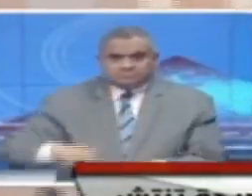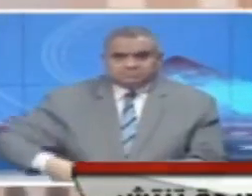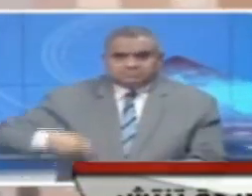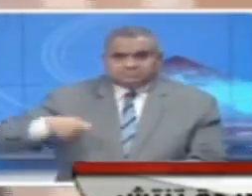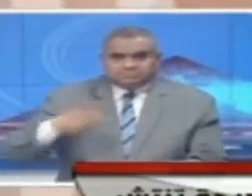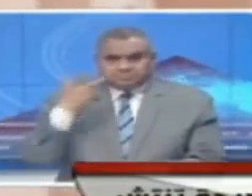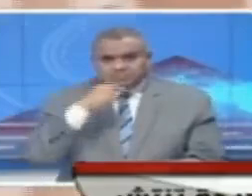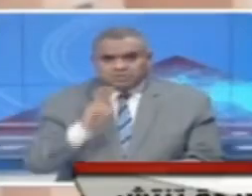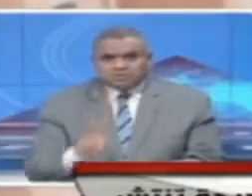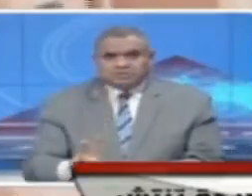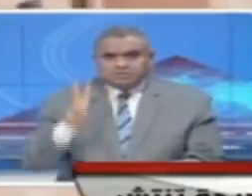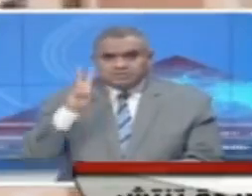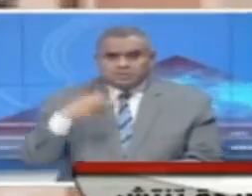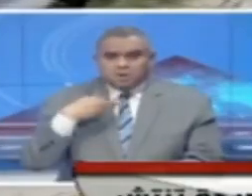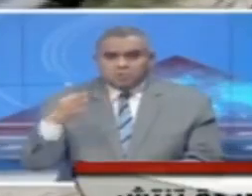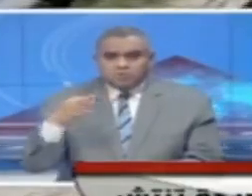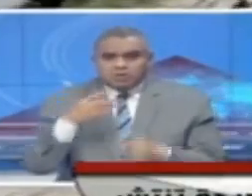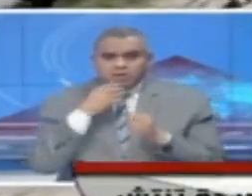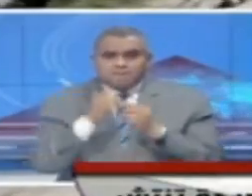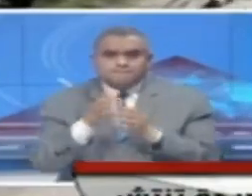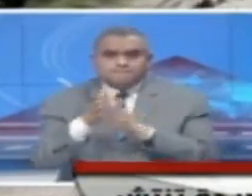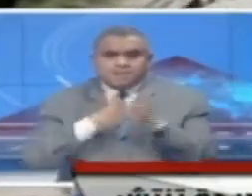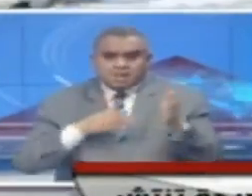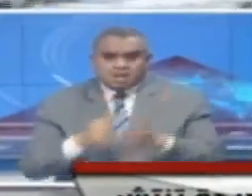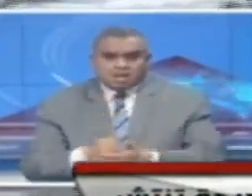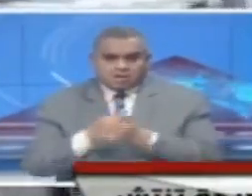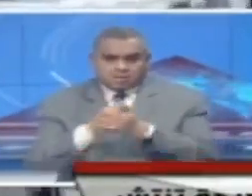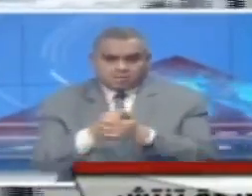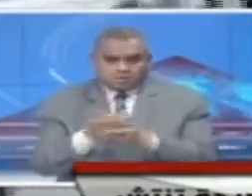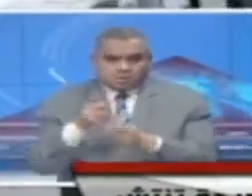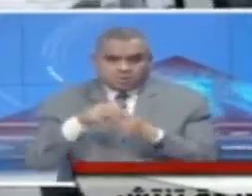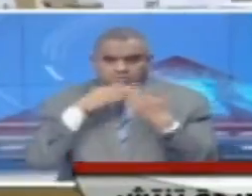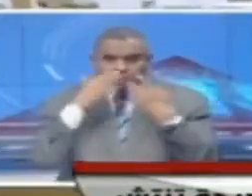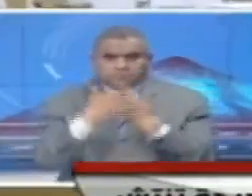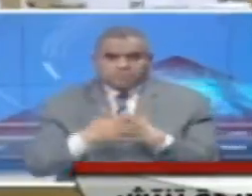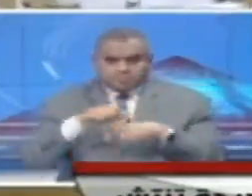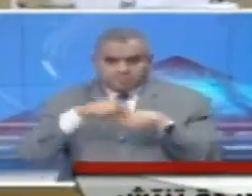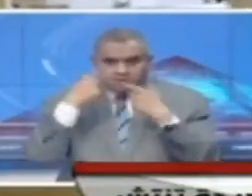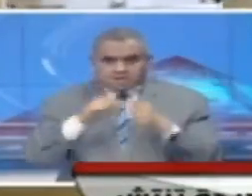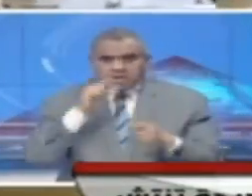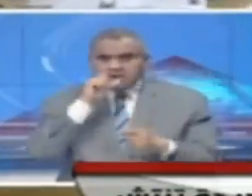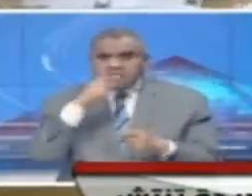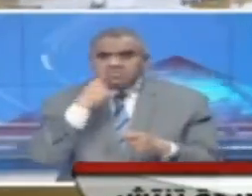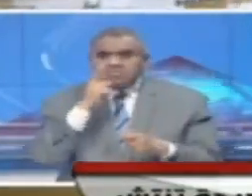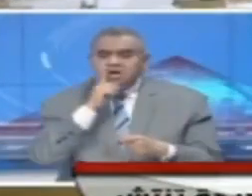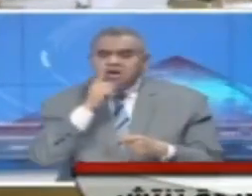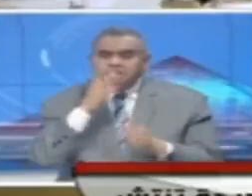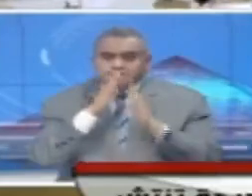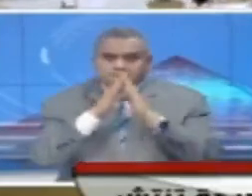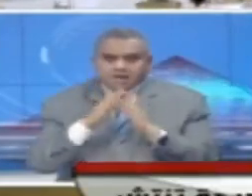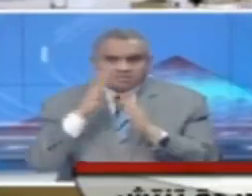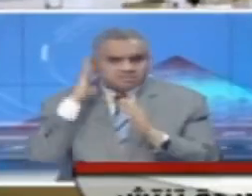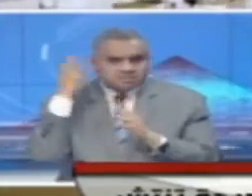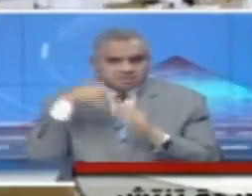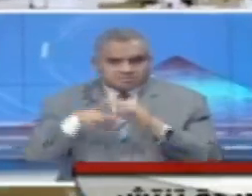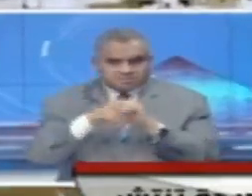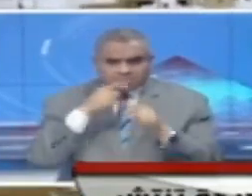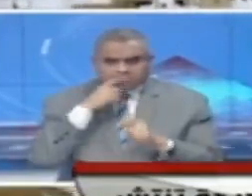إلى 37 مليار جنيه. وفي مشروع دار مصر للإسكان المتوسط تم الانتهاء من